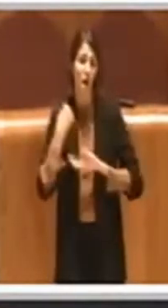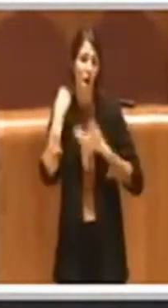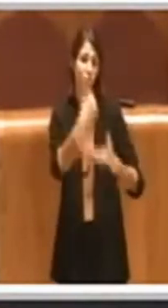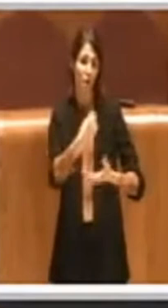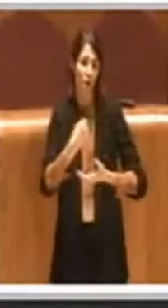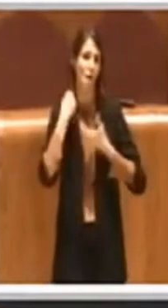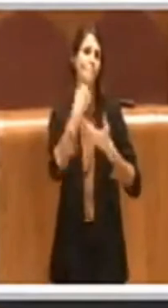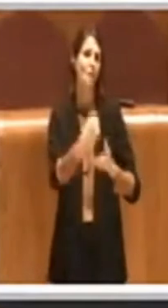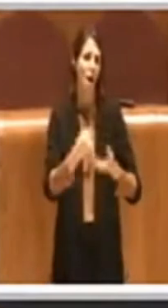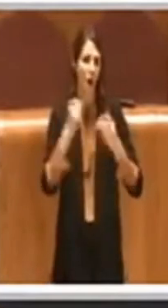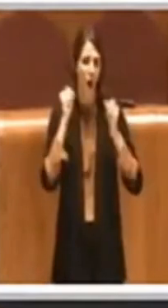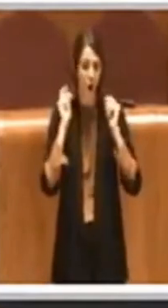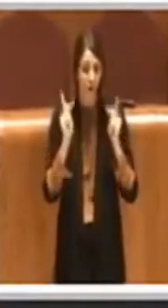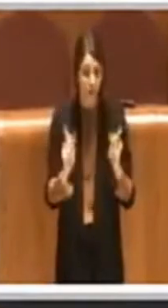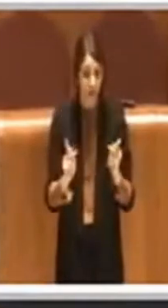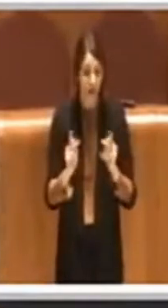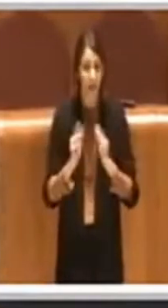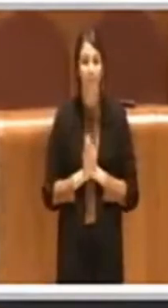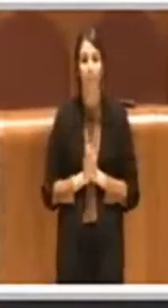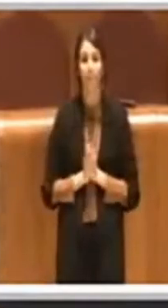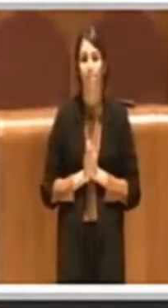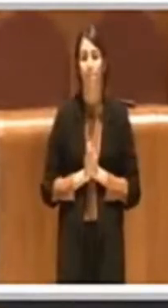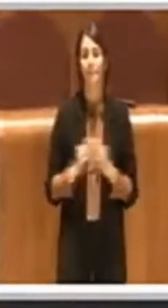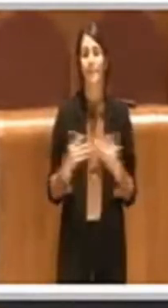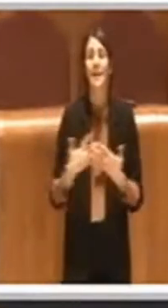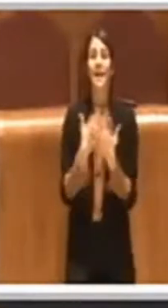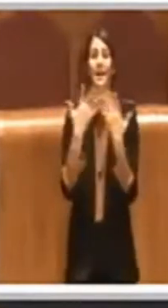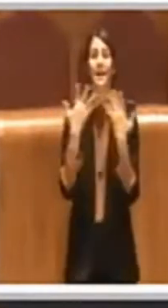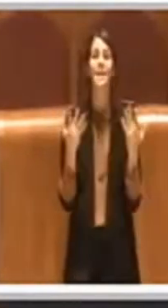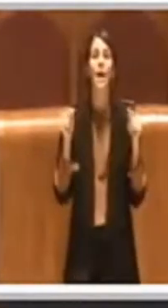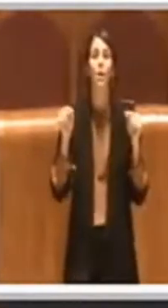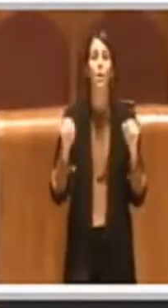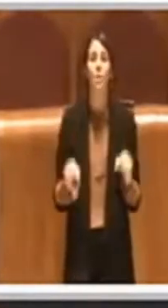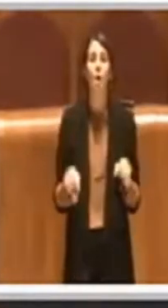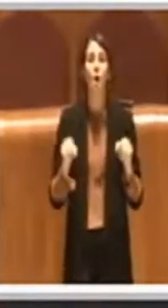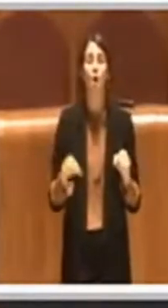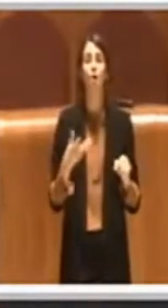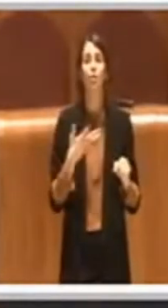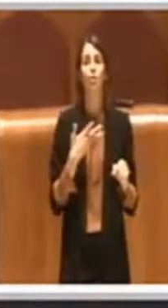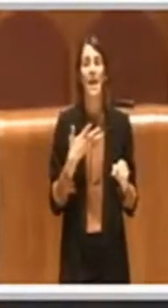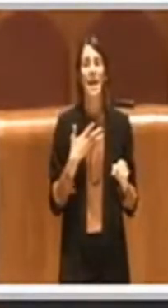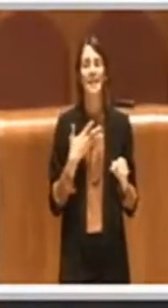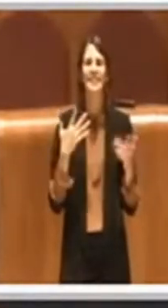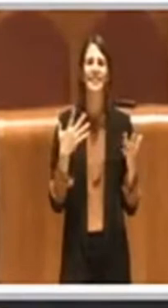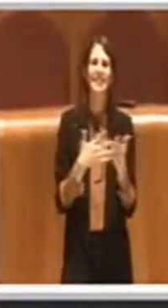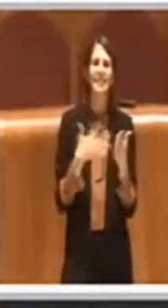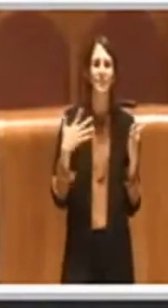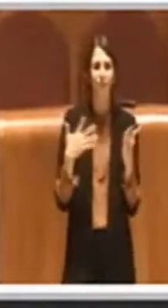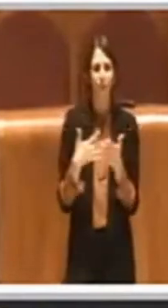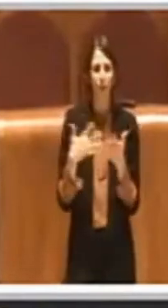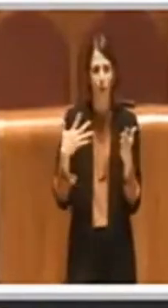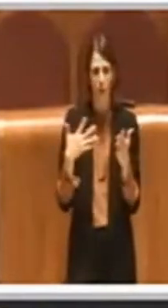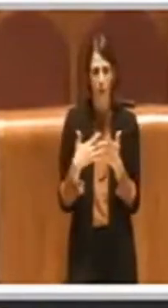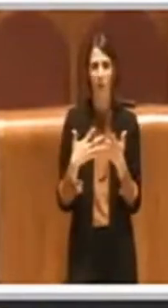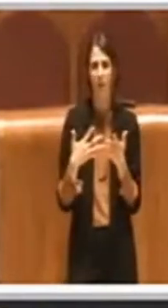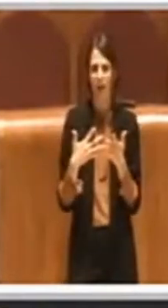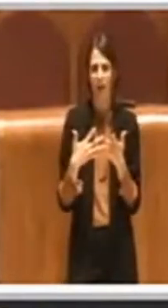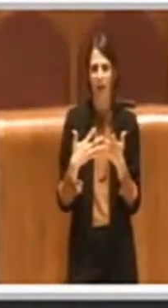per cui è ovvio che ora c'è una difficoltà a